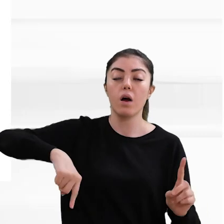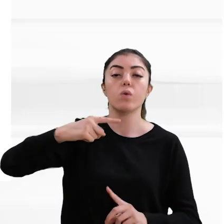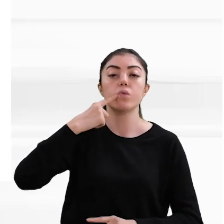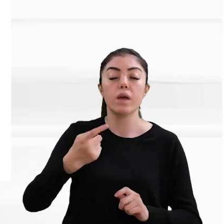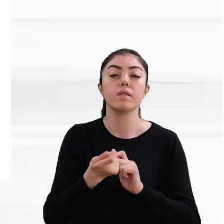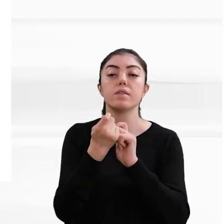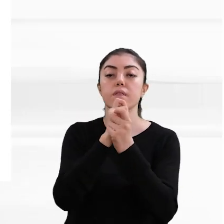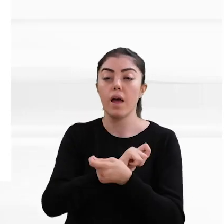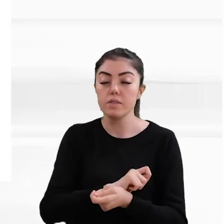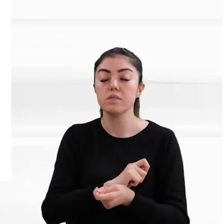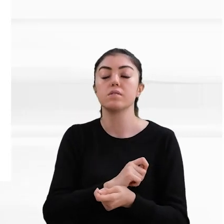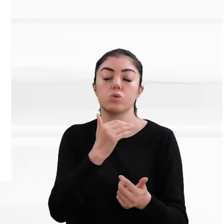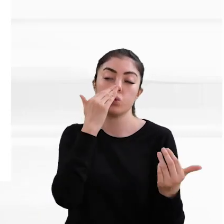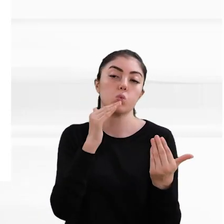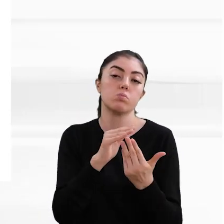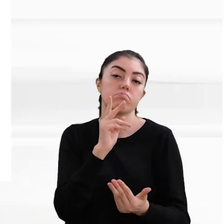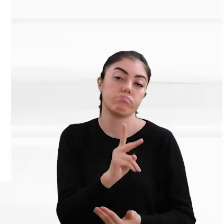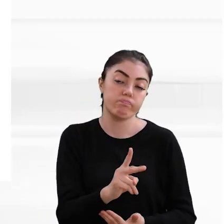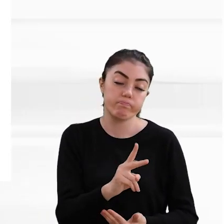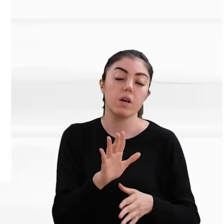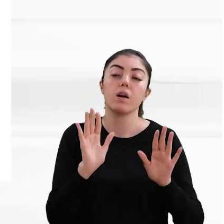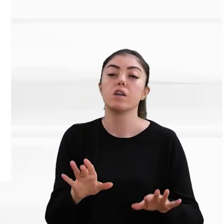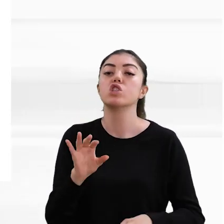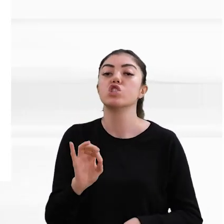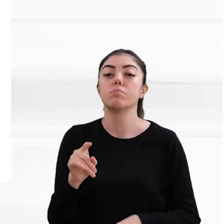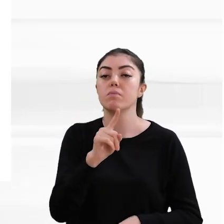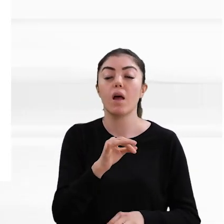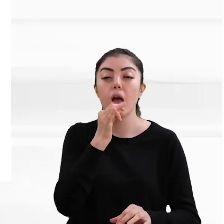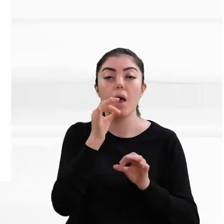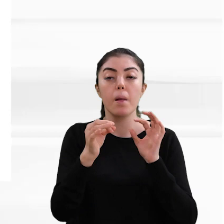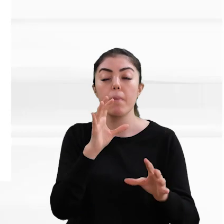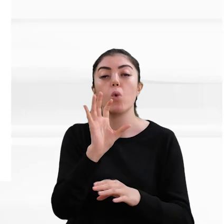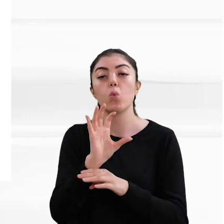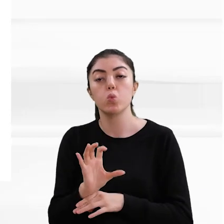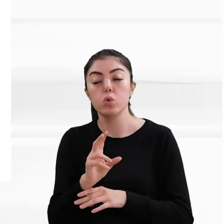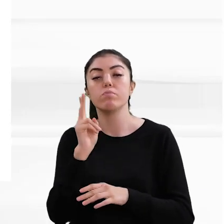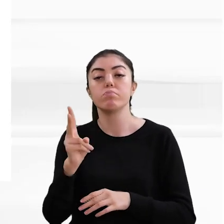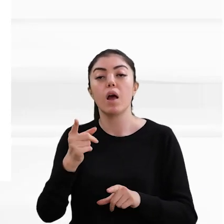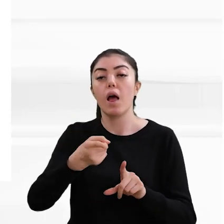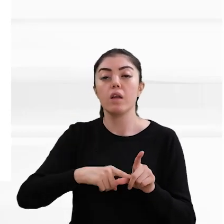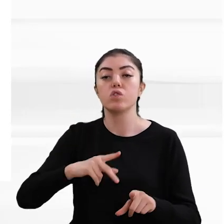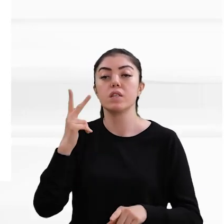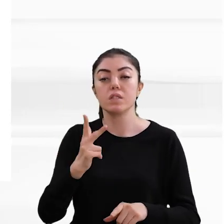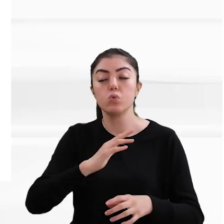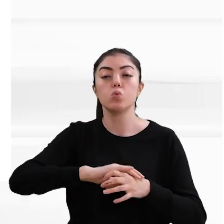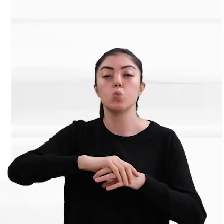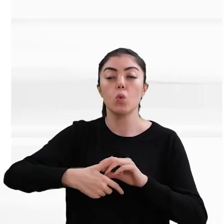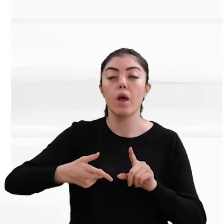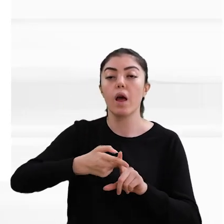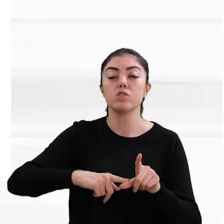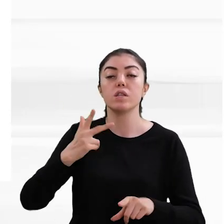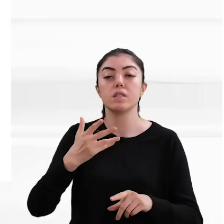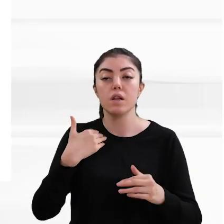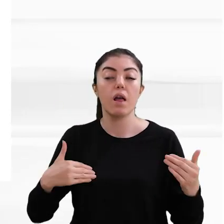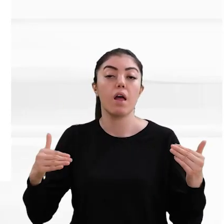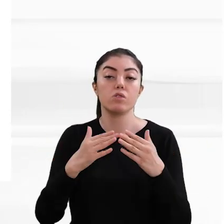kendi ekseni etrafındaki dönme yönüne ters yönde dolanması sağlanmalıdır. Sevgili öğrenciler, haberleşme uydularında uydunun açısal